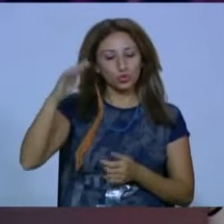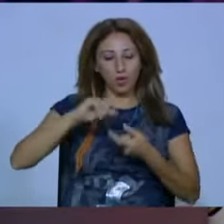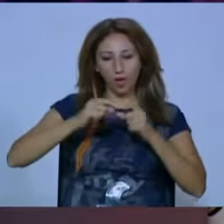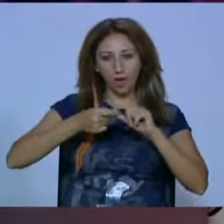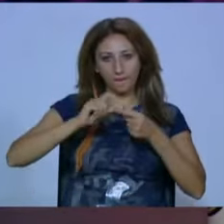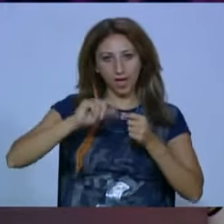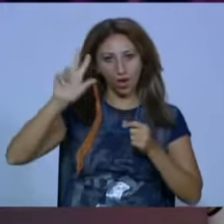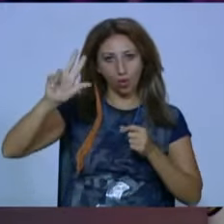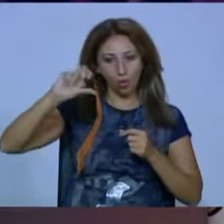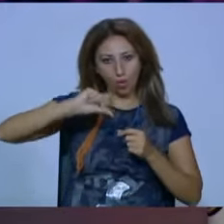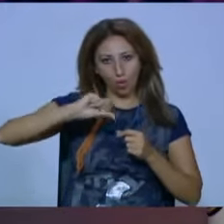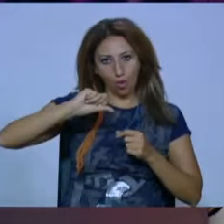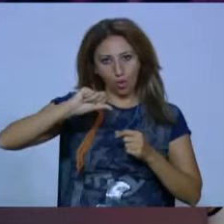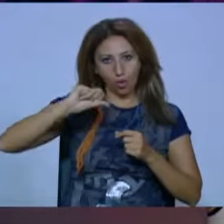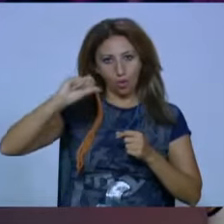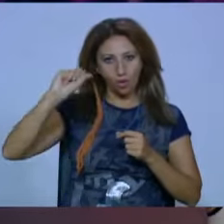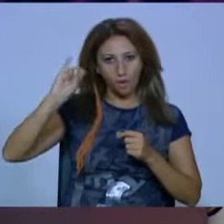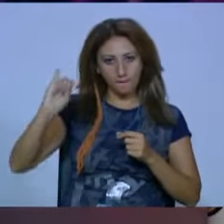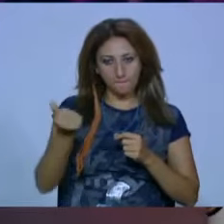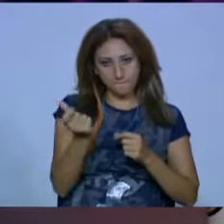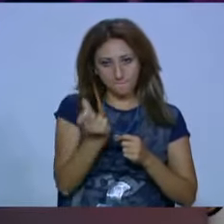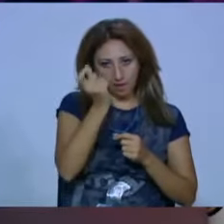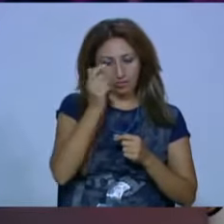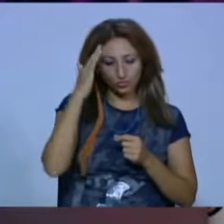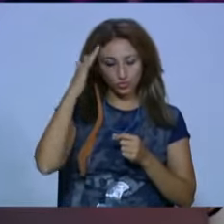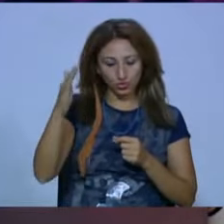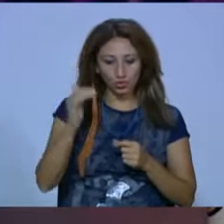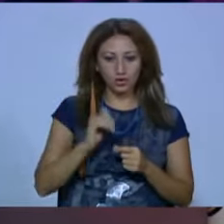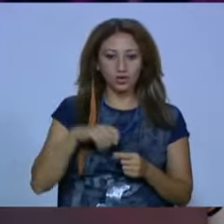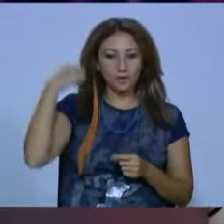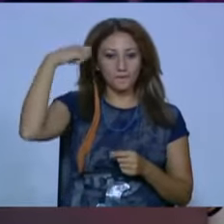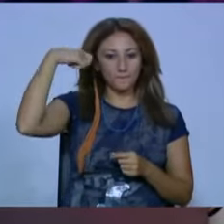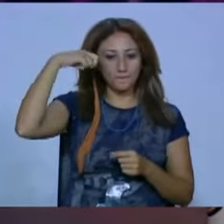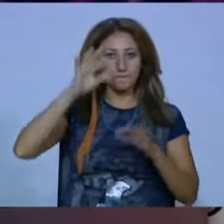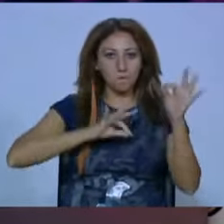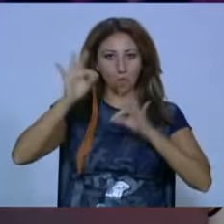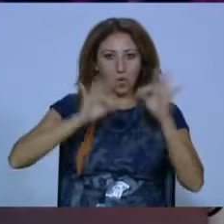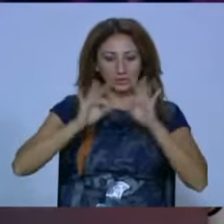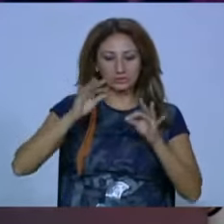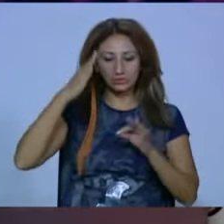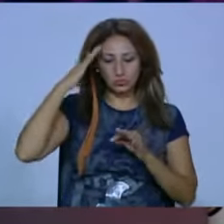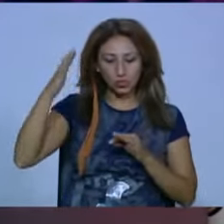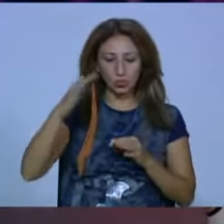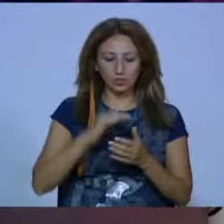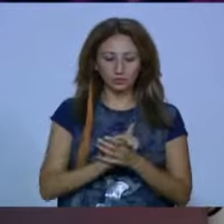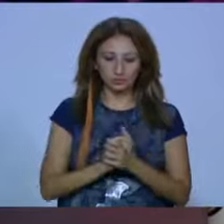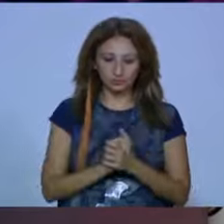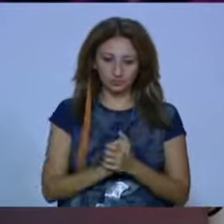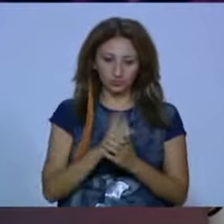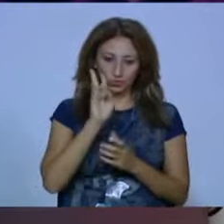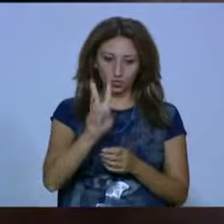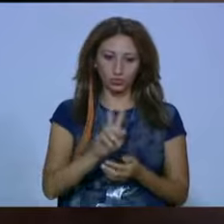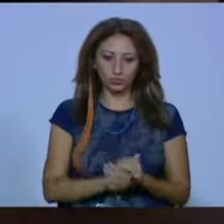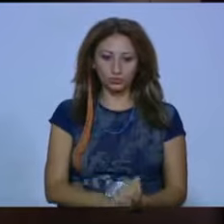جمعية الأرمان واللي هو ممدوح شعبان وديرها ورئيسها المهندس حسام أباني على الخير اللي بيعملوه معنا. نشوف